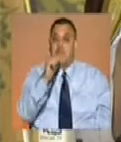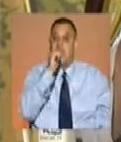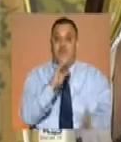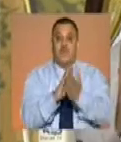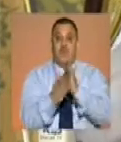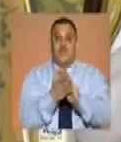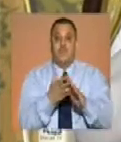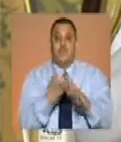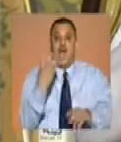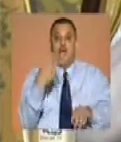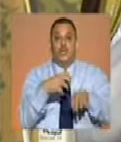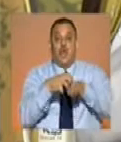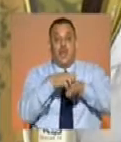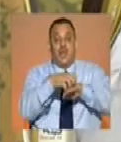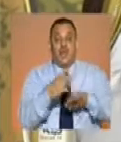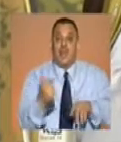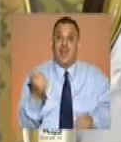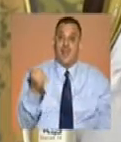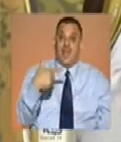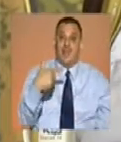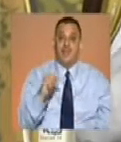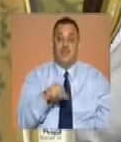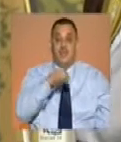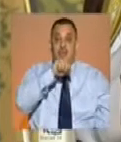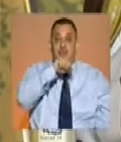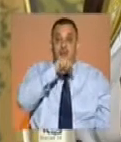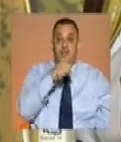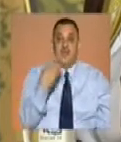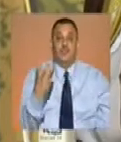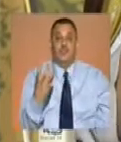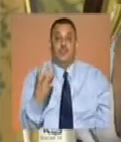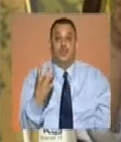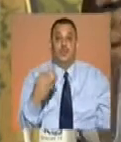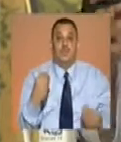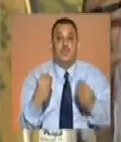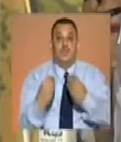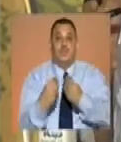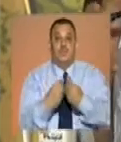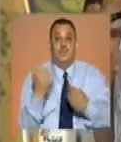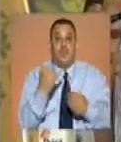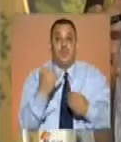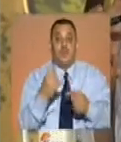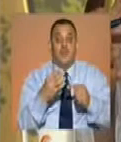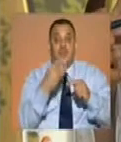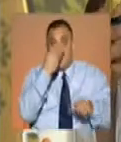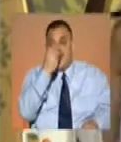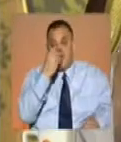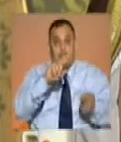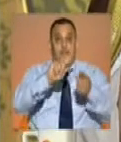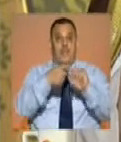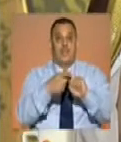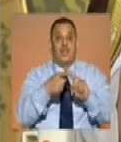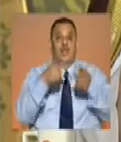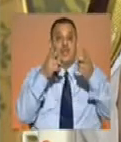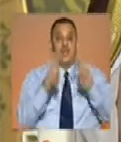كانوا يستعملون الحجارة، هذا واحد. النبي صلى الله عليه وسلم طبعا إذا استعملوا الحجارة أو ما في معناها من المناديل الآن التي عندنا، فإن